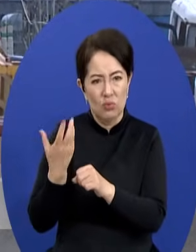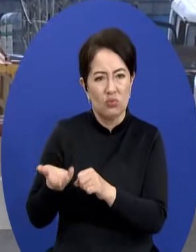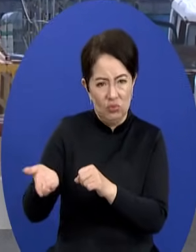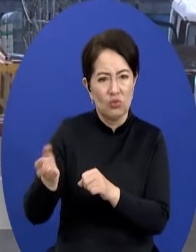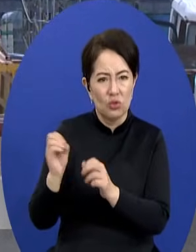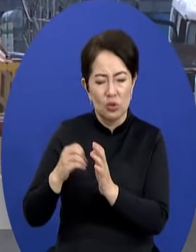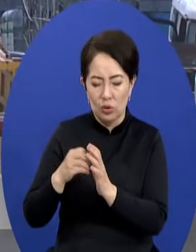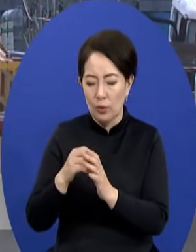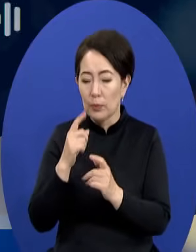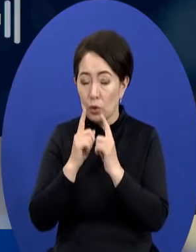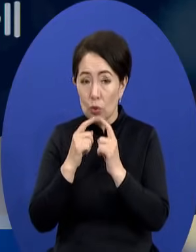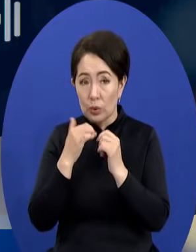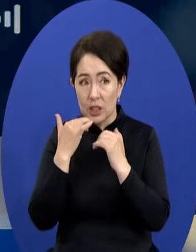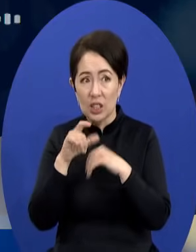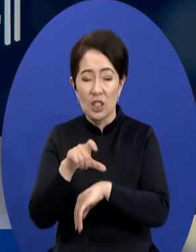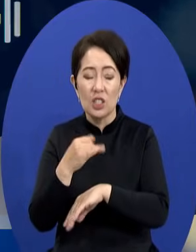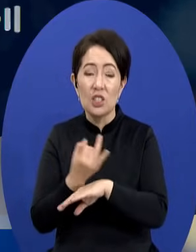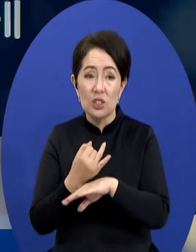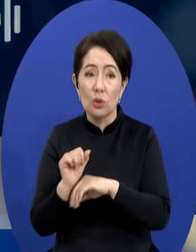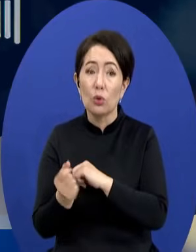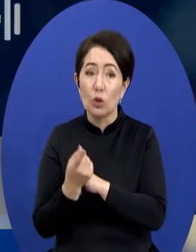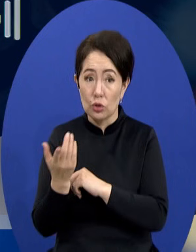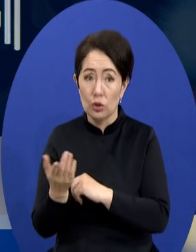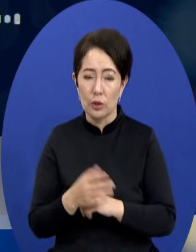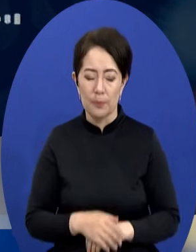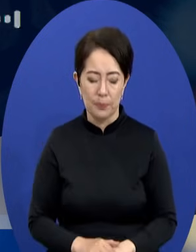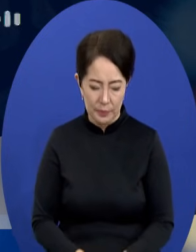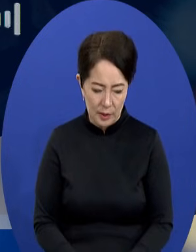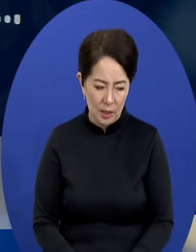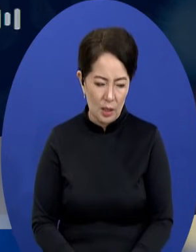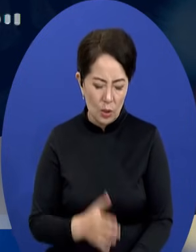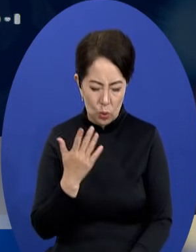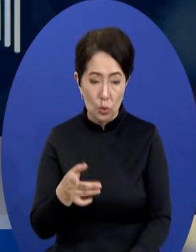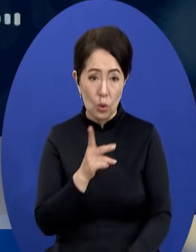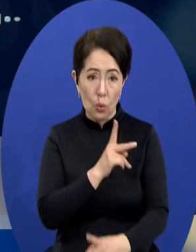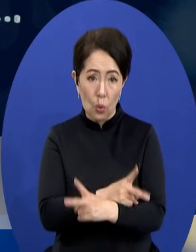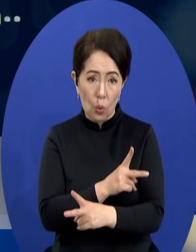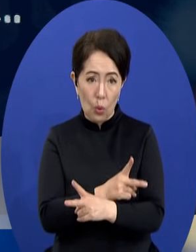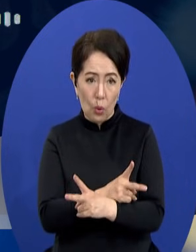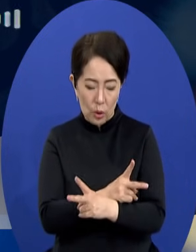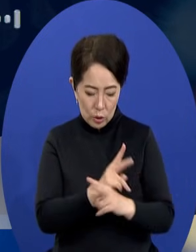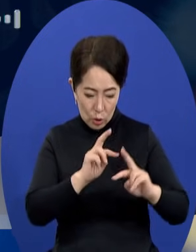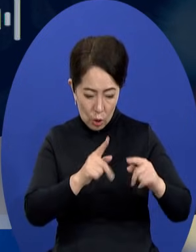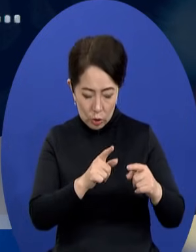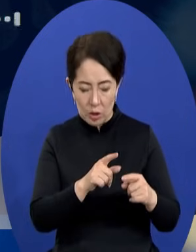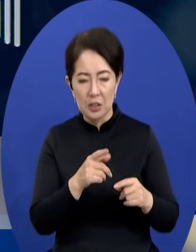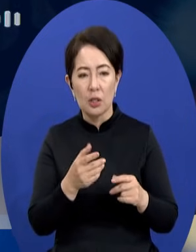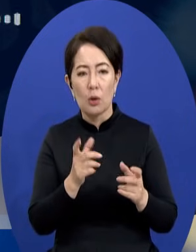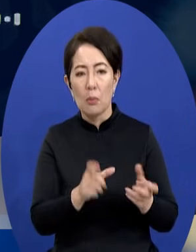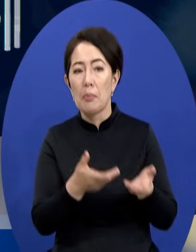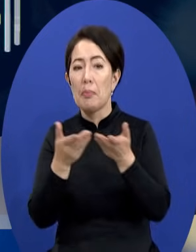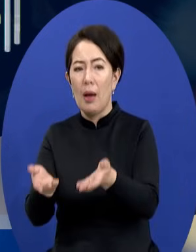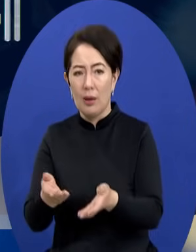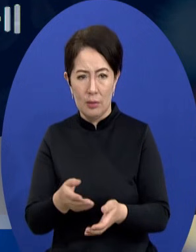инженерүүд онцолж байна. Тэгэхээр зөвхөн нэг одоо юу гэдэг нь хувьд өөрчлөлт оруулаад хэрэг шилжүүлэх хэрэгцээ энийг шилжүүлэх юм